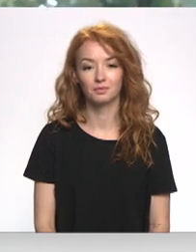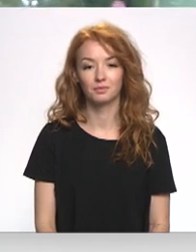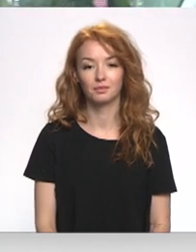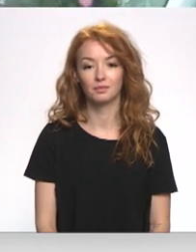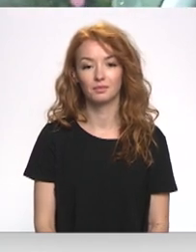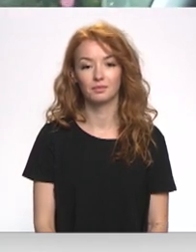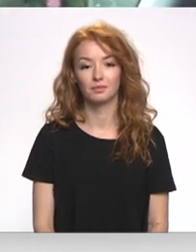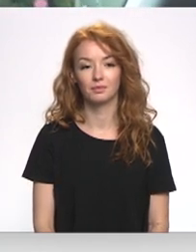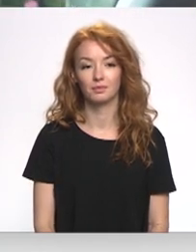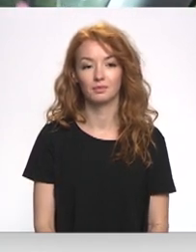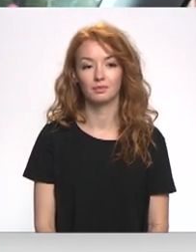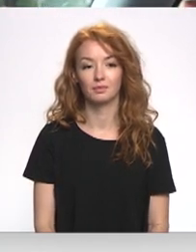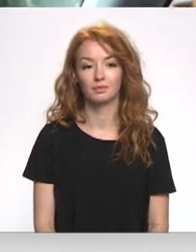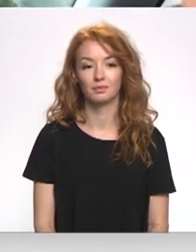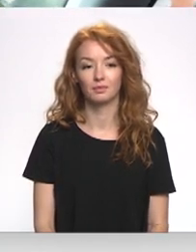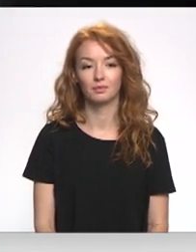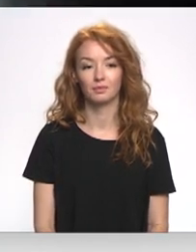Pārnāksies!